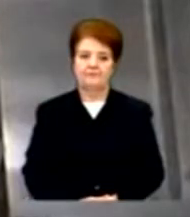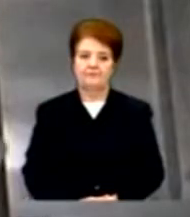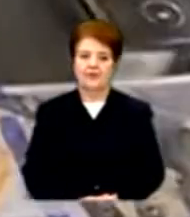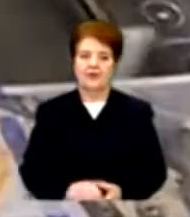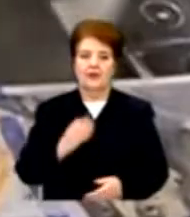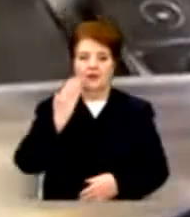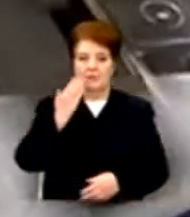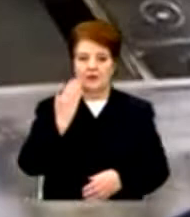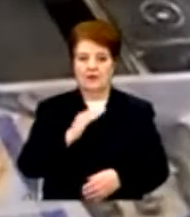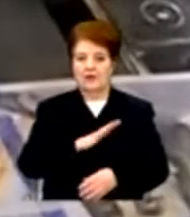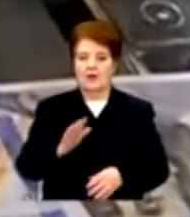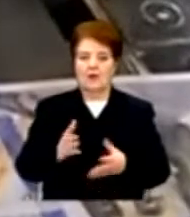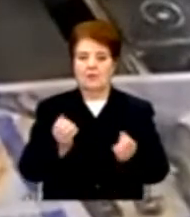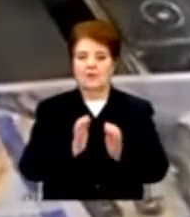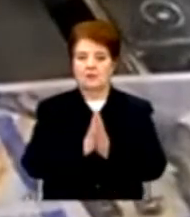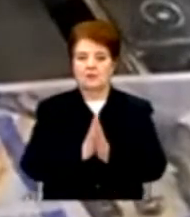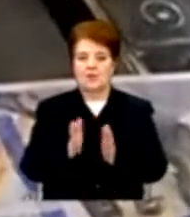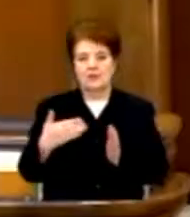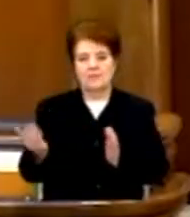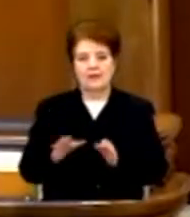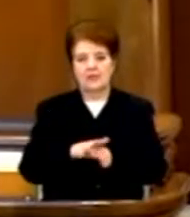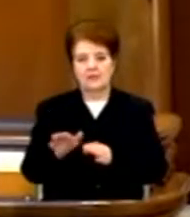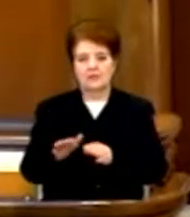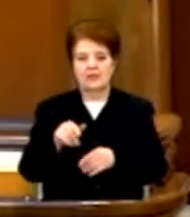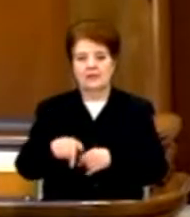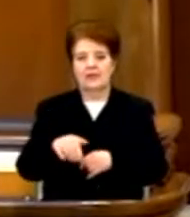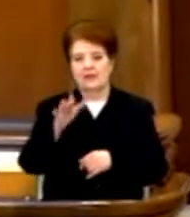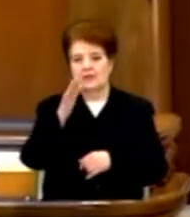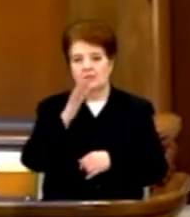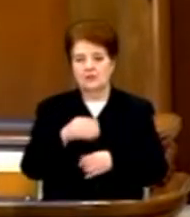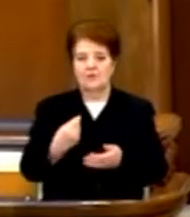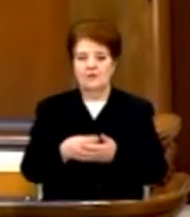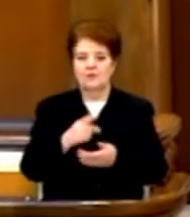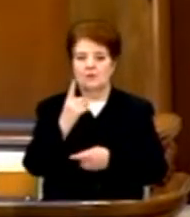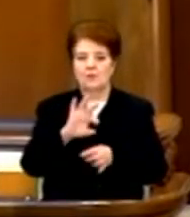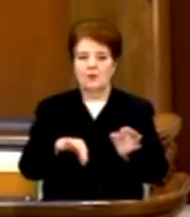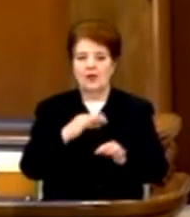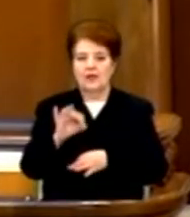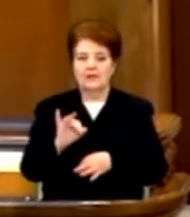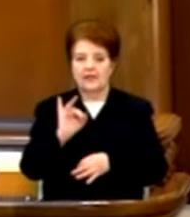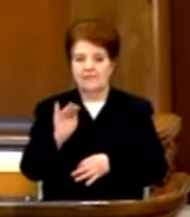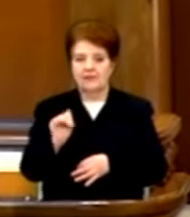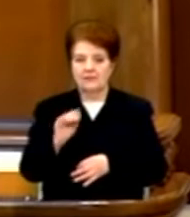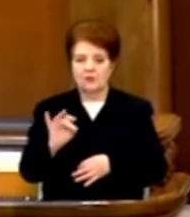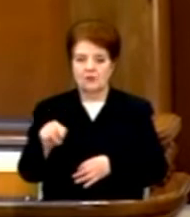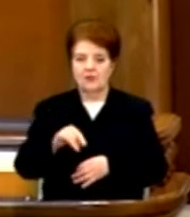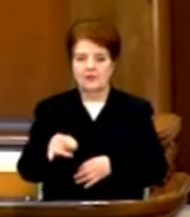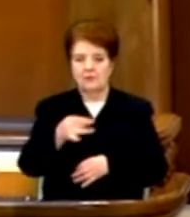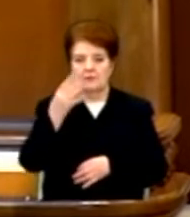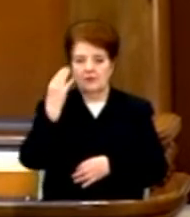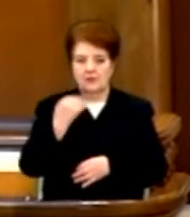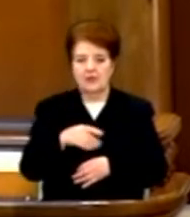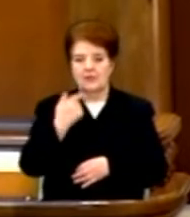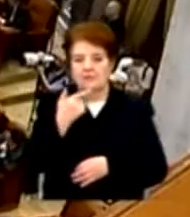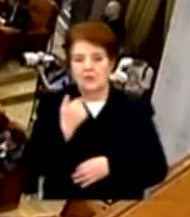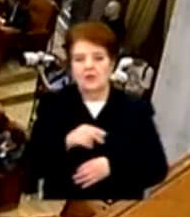Guvernul României nu a primit nicio solicitare din partea executivului de la Chișinău pentru finanțarea unor proiecte de infrastructură din Republica Moldova, spune premierul